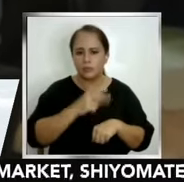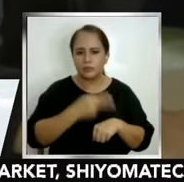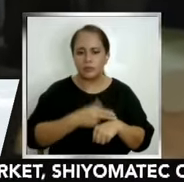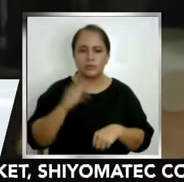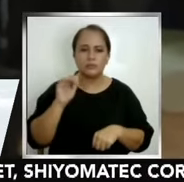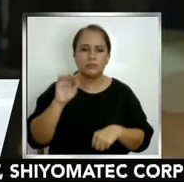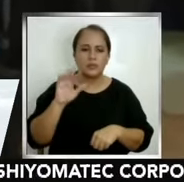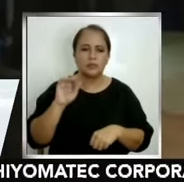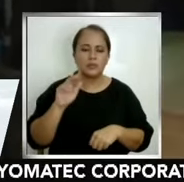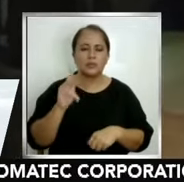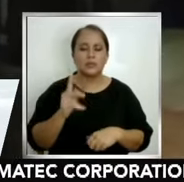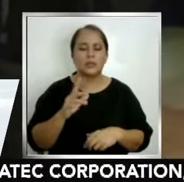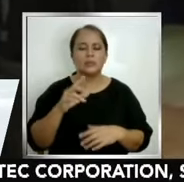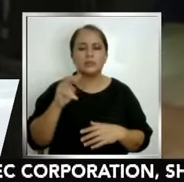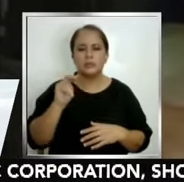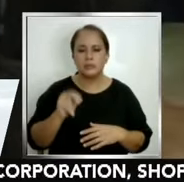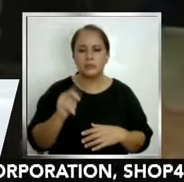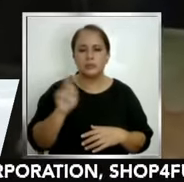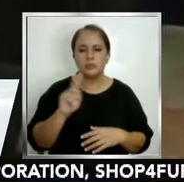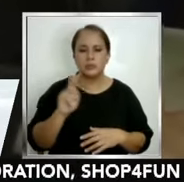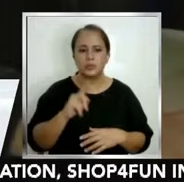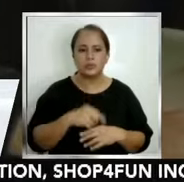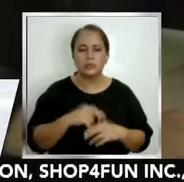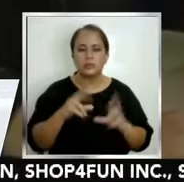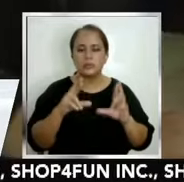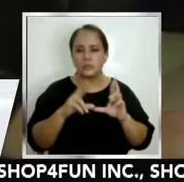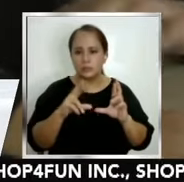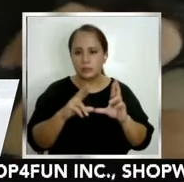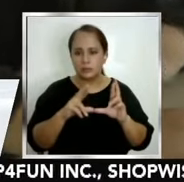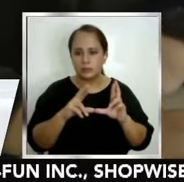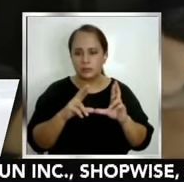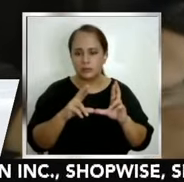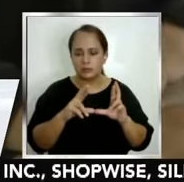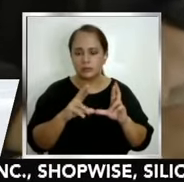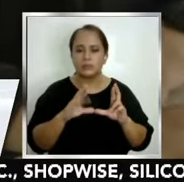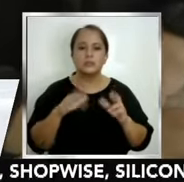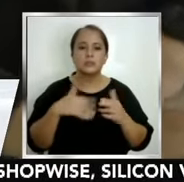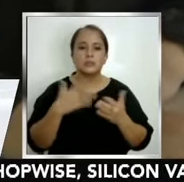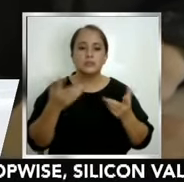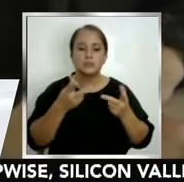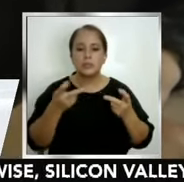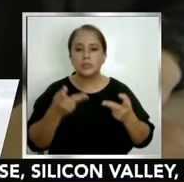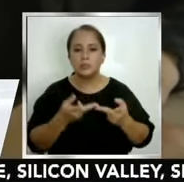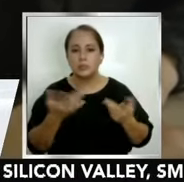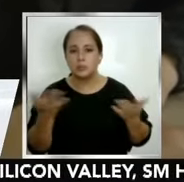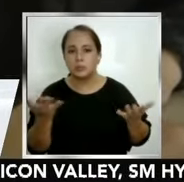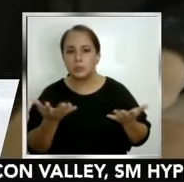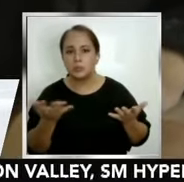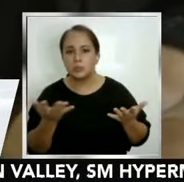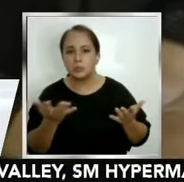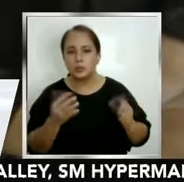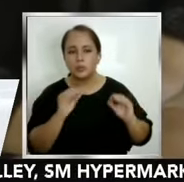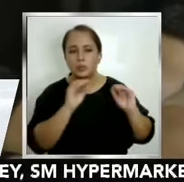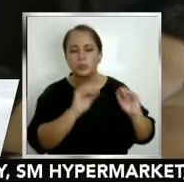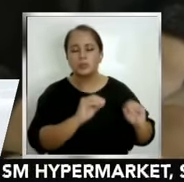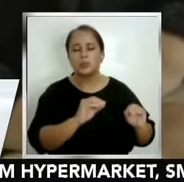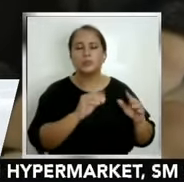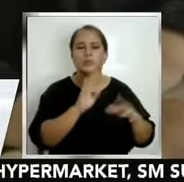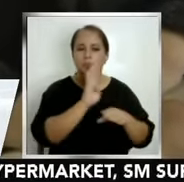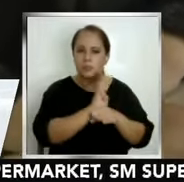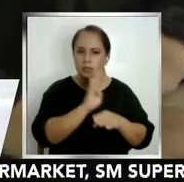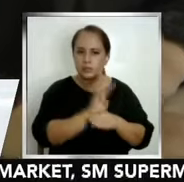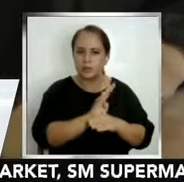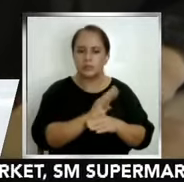Ang kailangan lang po namin is yung resibo and then yung lugar na paglalagyan mo ng iyong negosyo. Meron din po kaming ELAP,